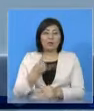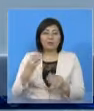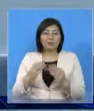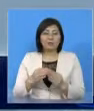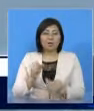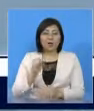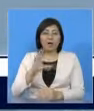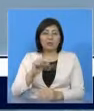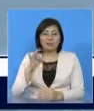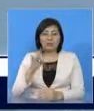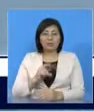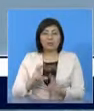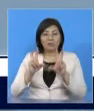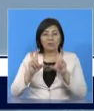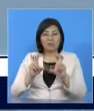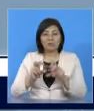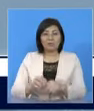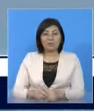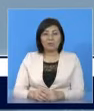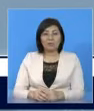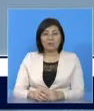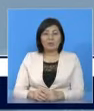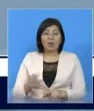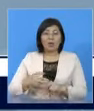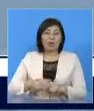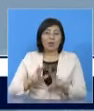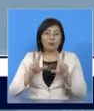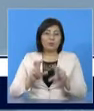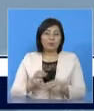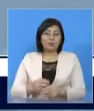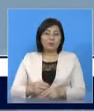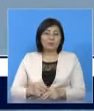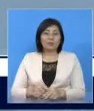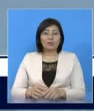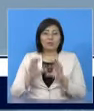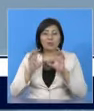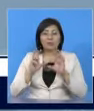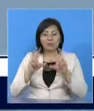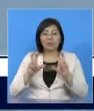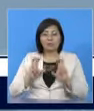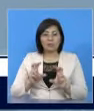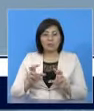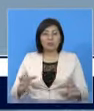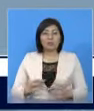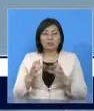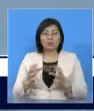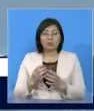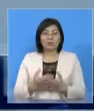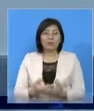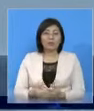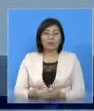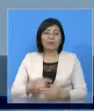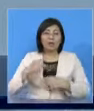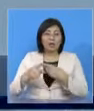асар номинациясы. Бұл номинация бойынша салт дәстүрлерді сақтаған, соны